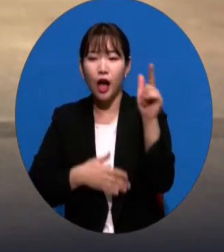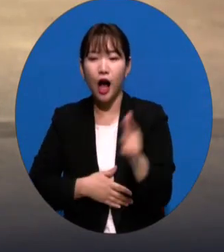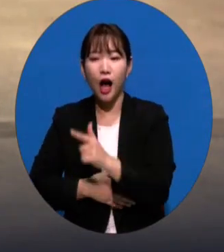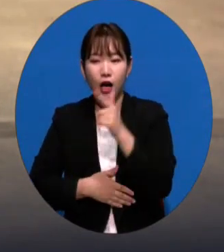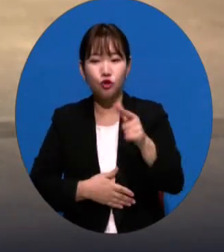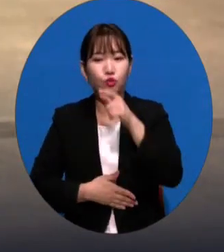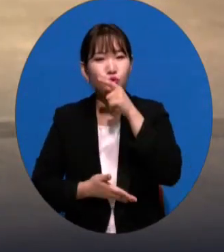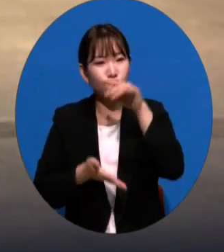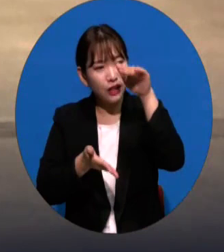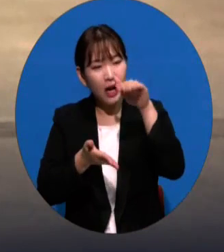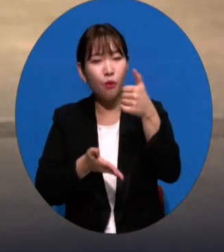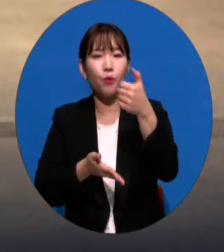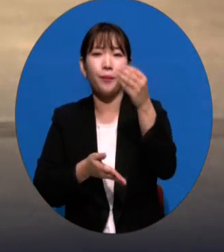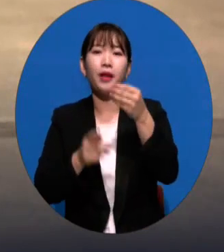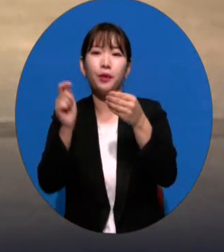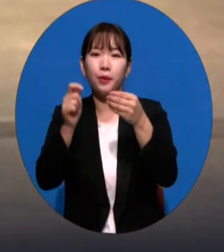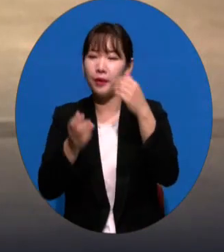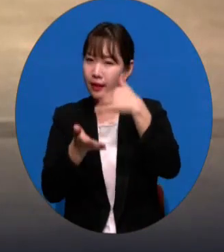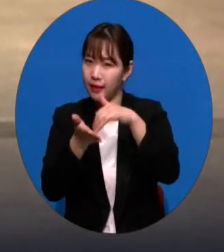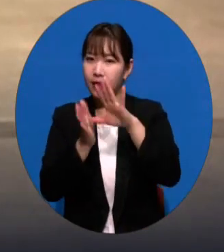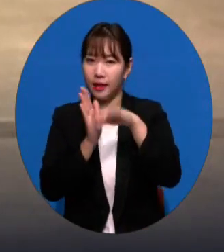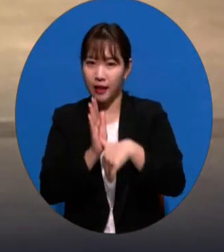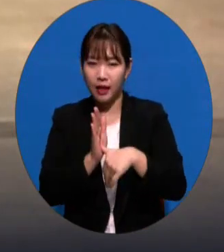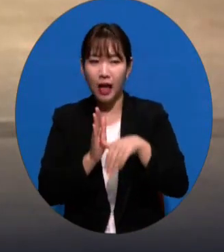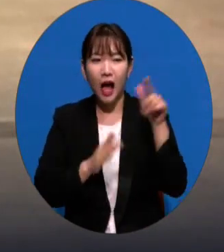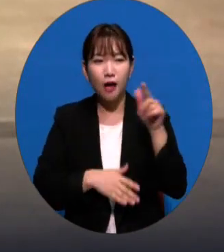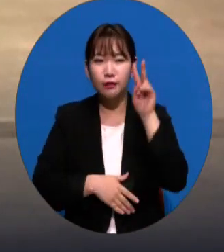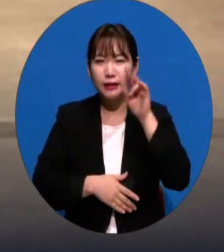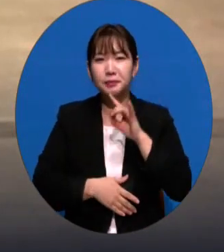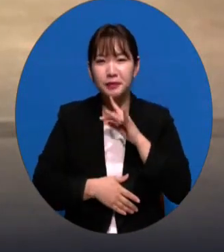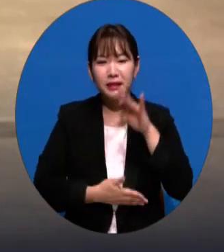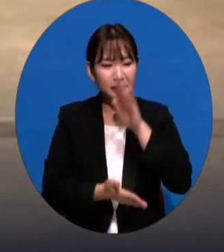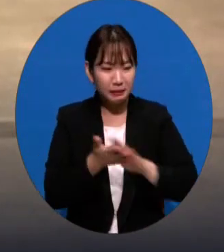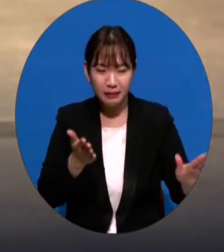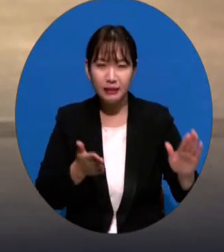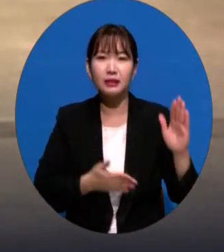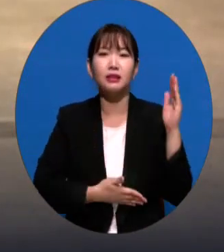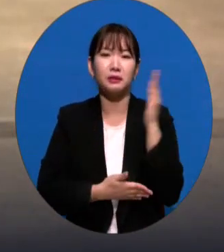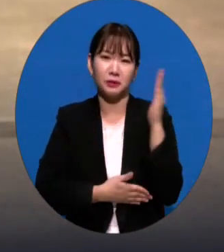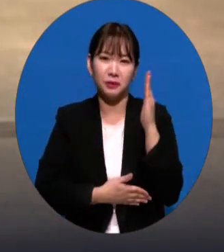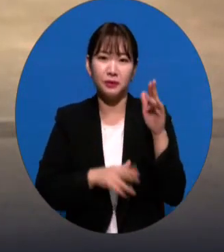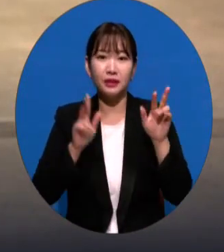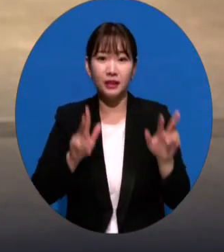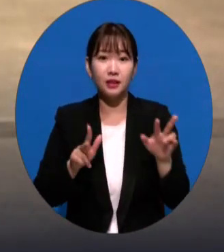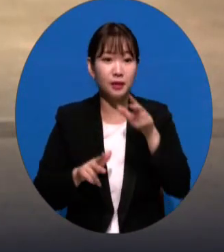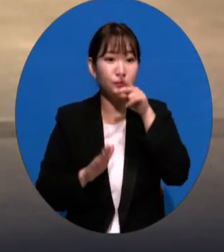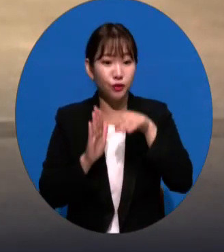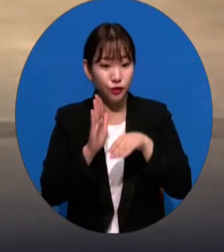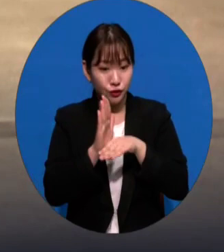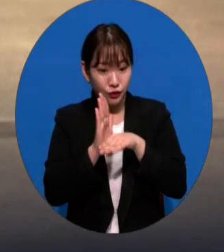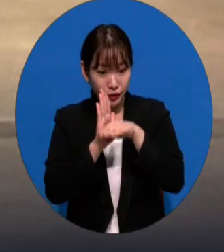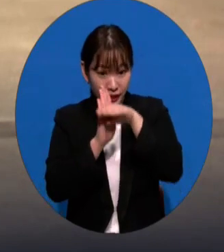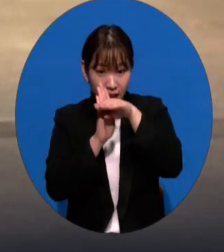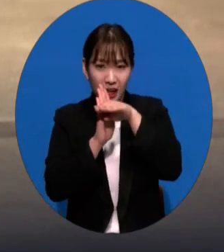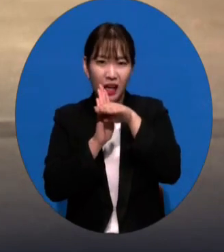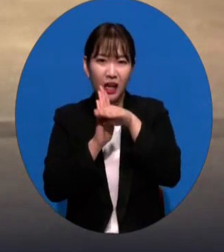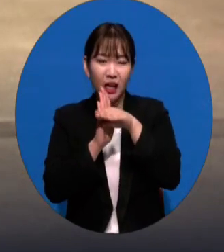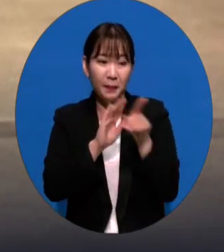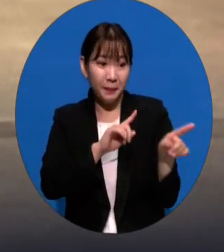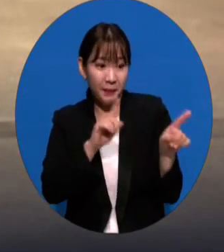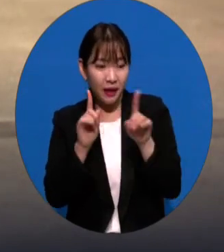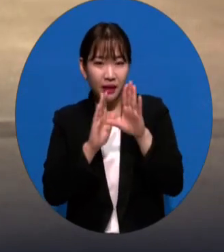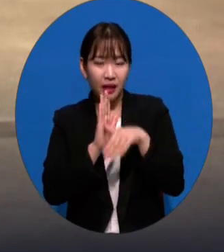하루에 사용하시는 물량이 약 50만 톤으로 봤을 때 하루 이틀 정도의 물량으로 현재 저수율이 회복하는 데는